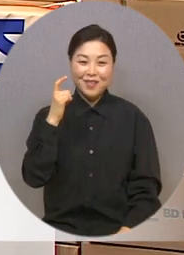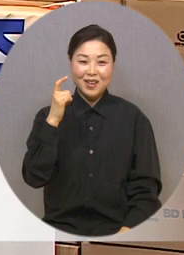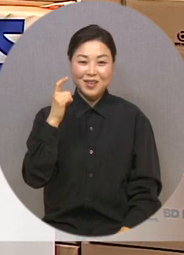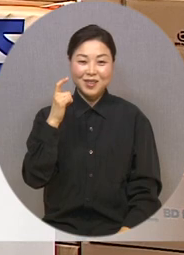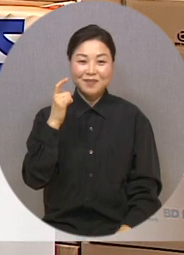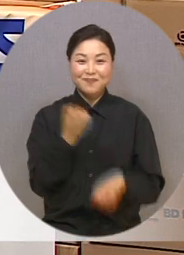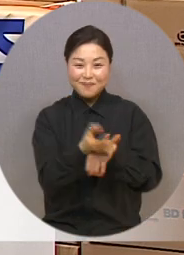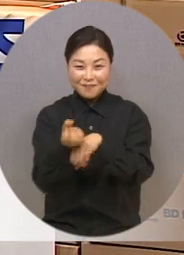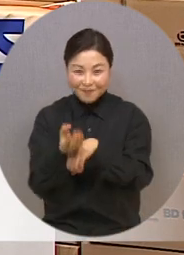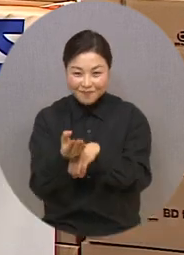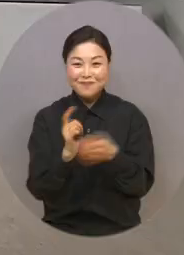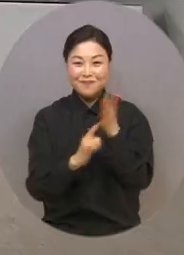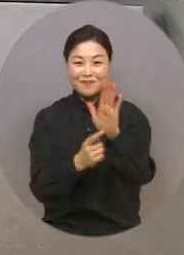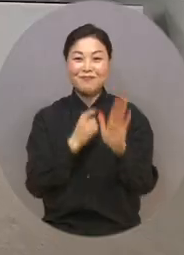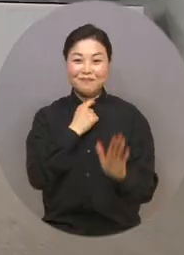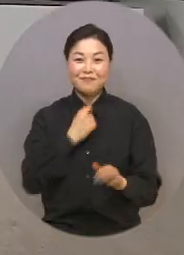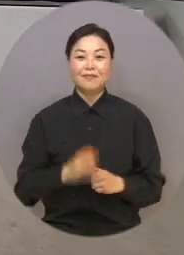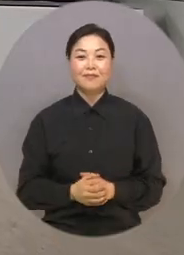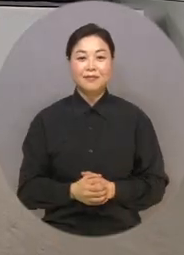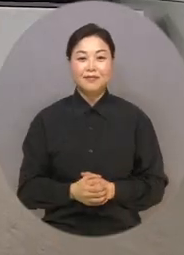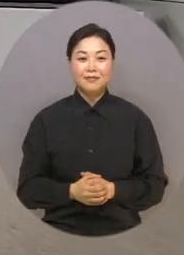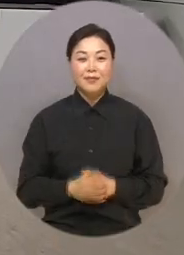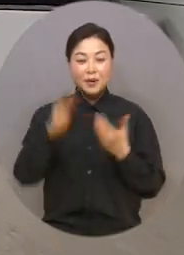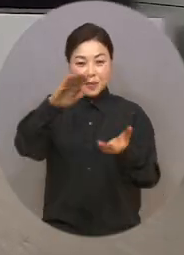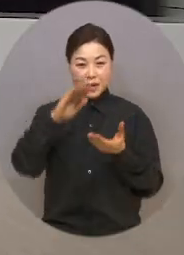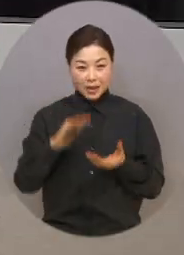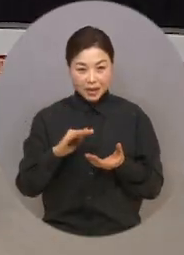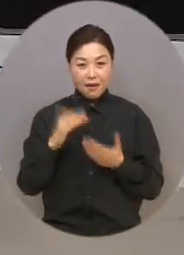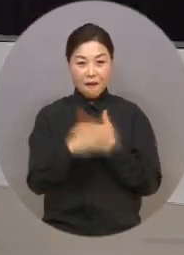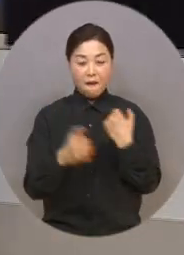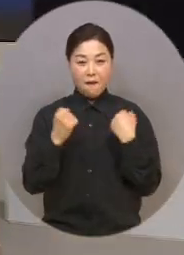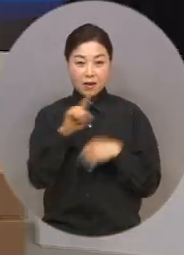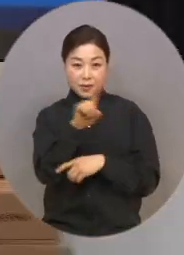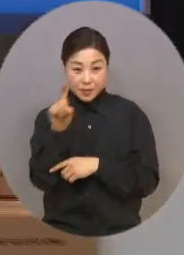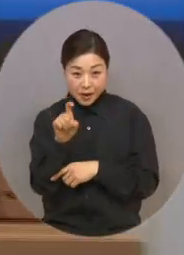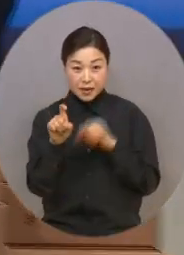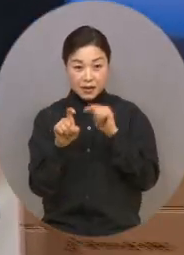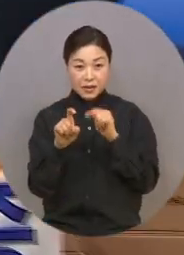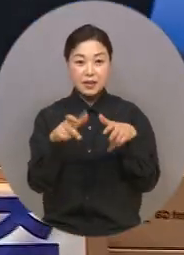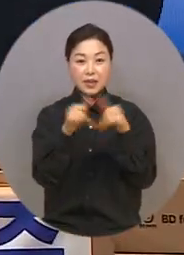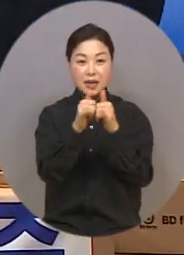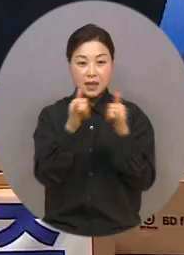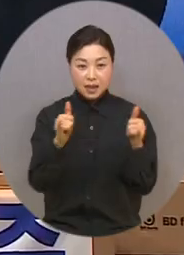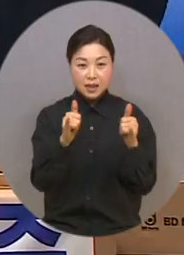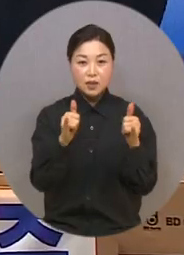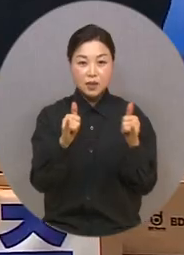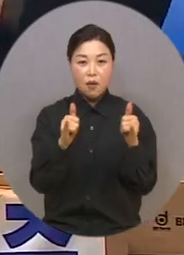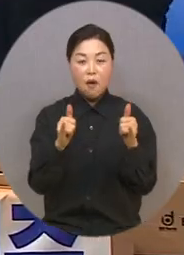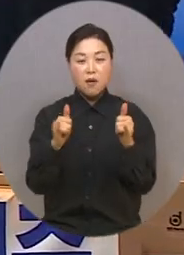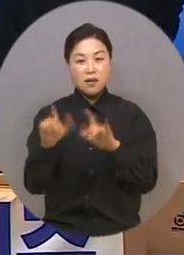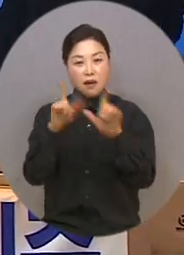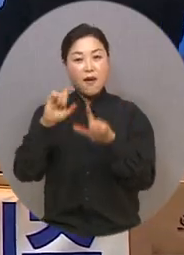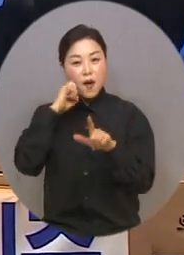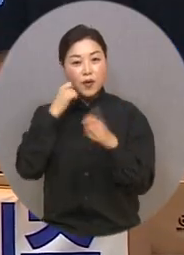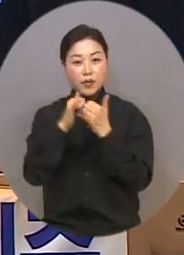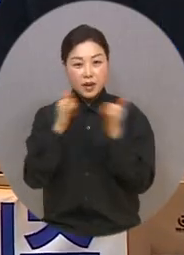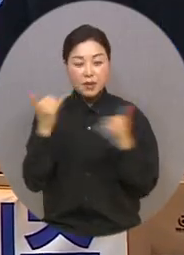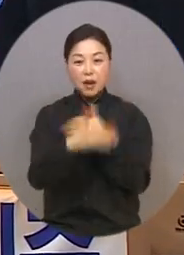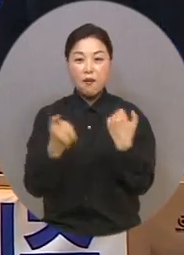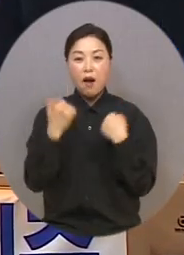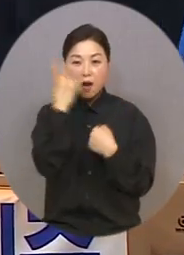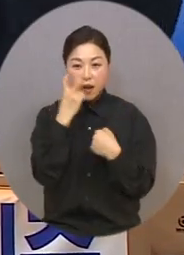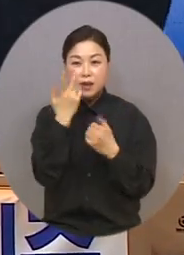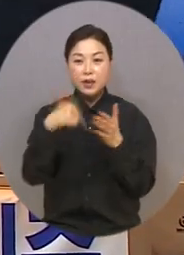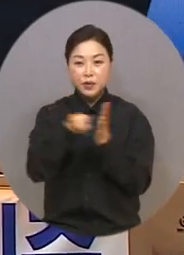선사하고자 하십니다 기증된 바이오 스프레이는 장애인을 비롯한 취약계층의 건강 관리를 위해 사용될